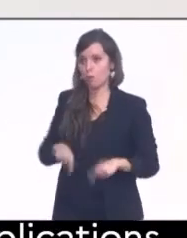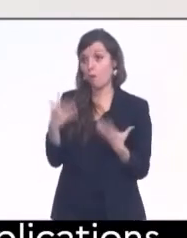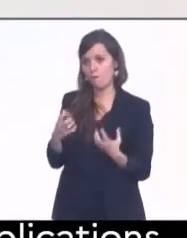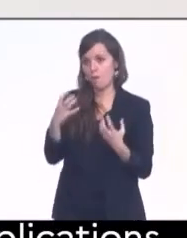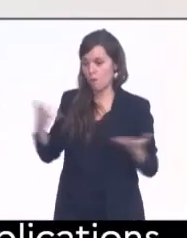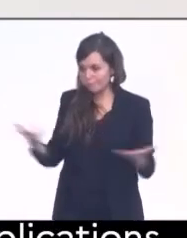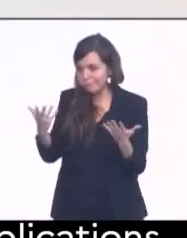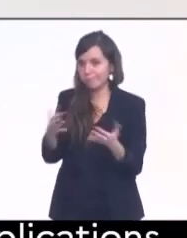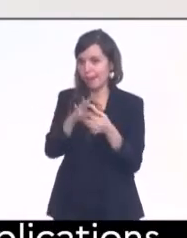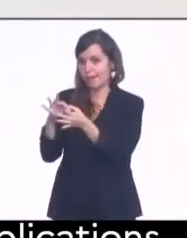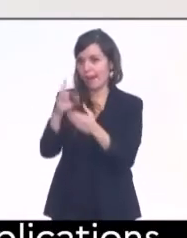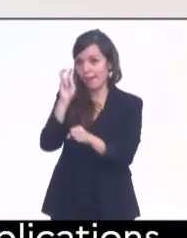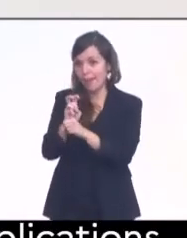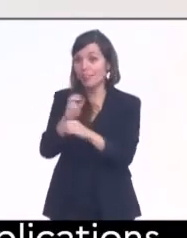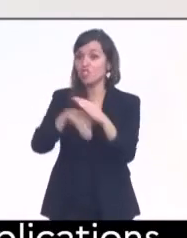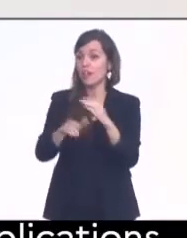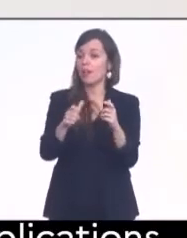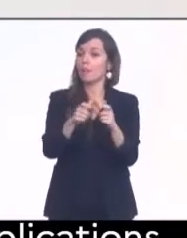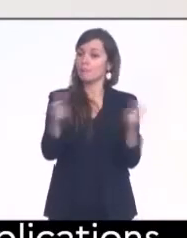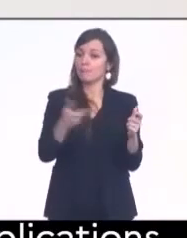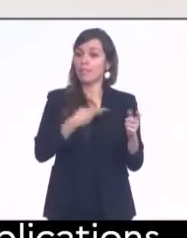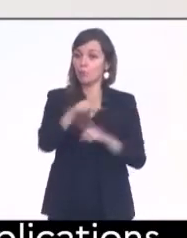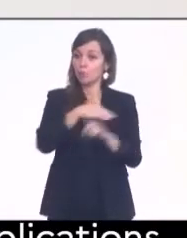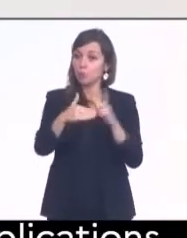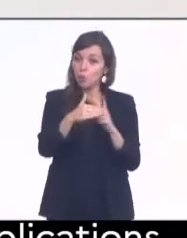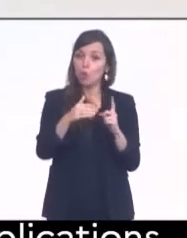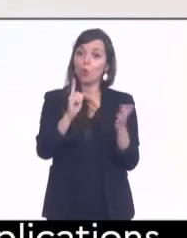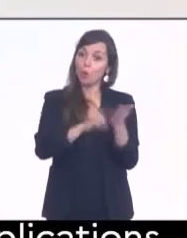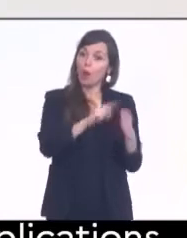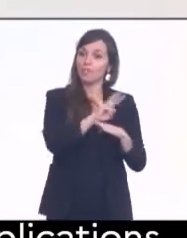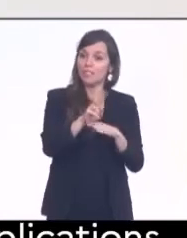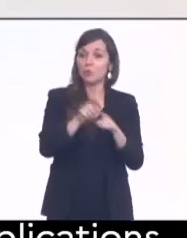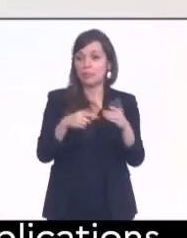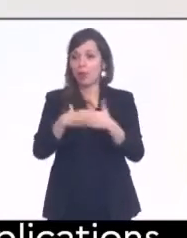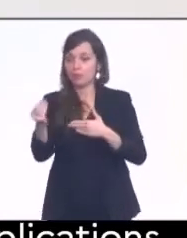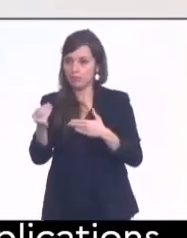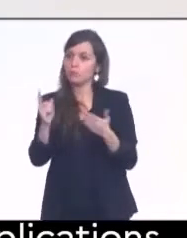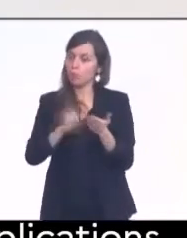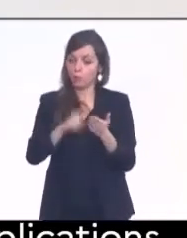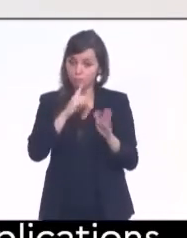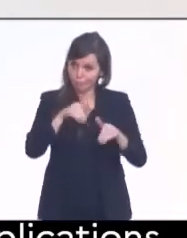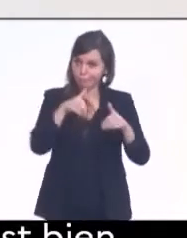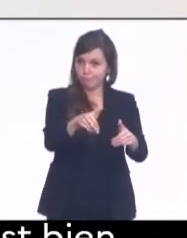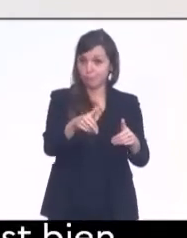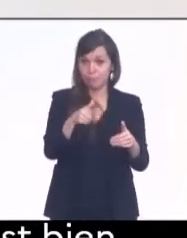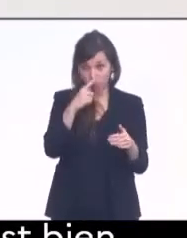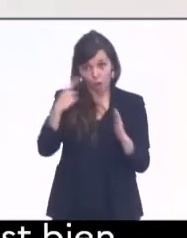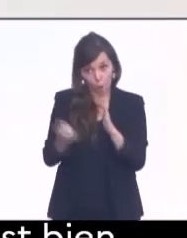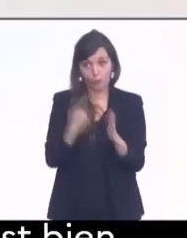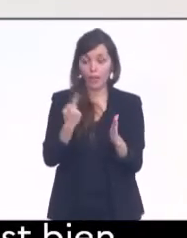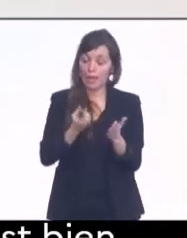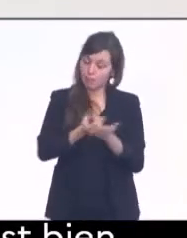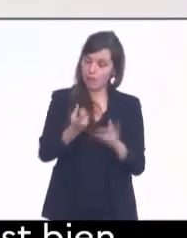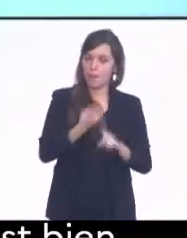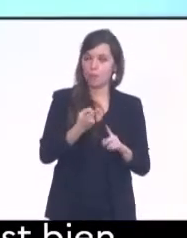dans les établissements médico-sociaux les visites et les possibilités de sortie. Donc je le redis haut et fort, c'est ainsi que cela doit être. Mais concrètement,